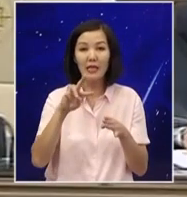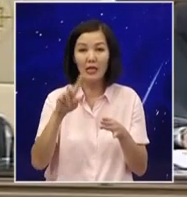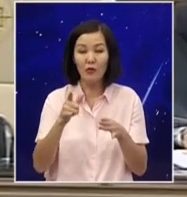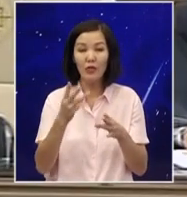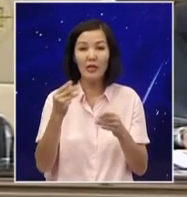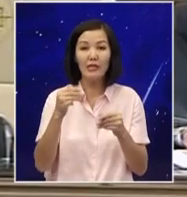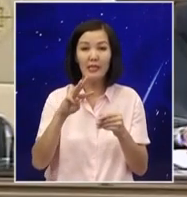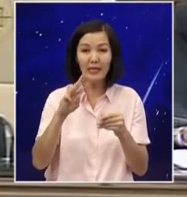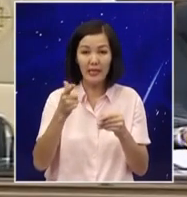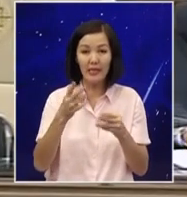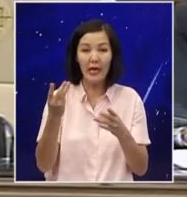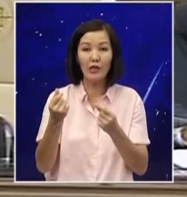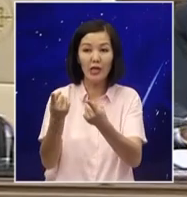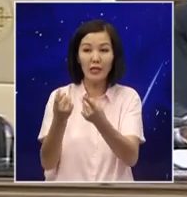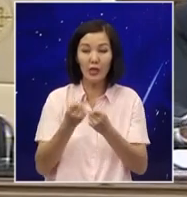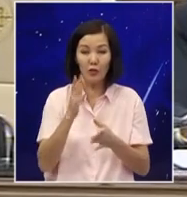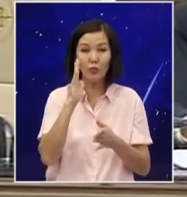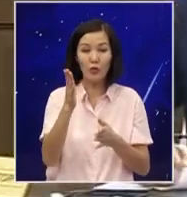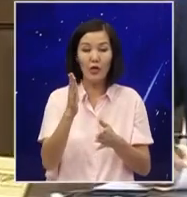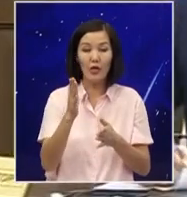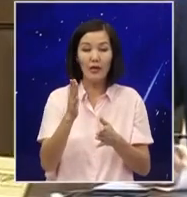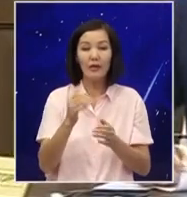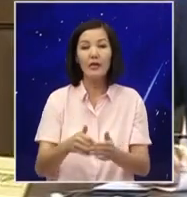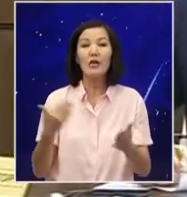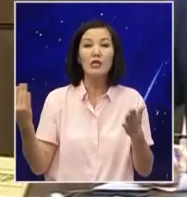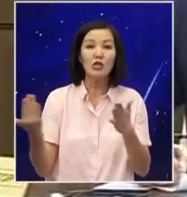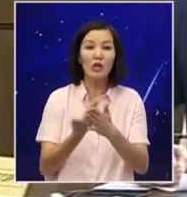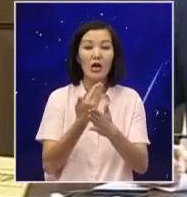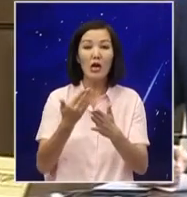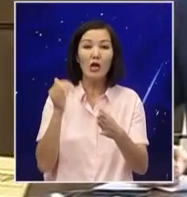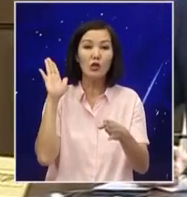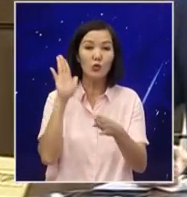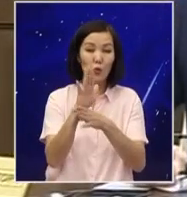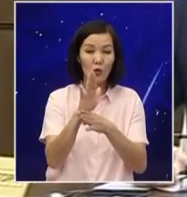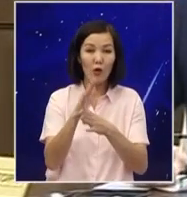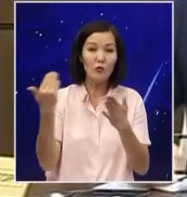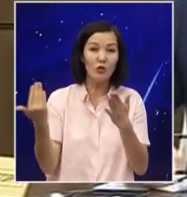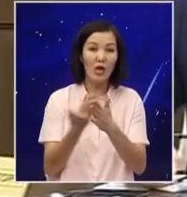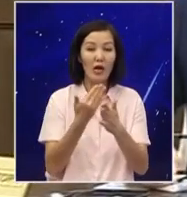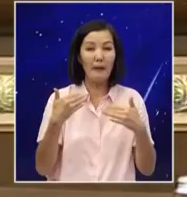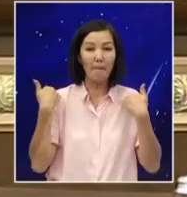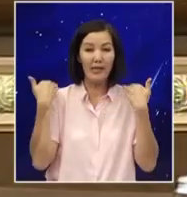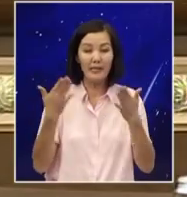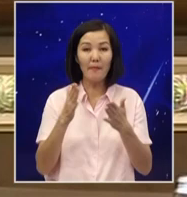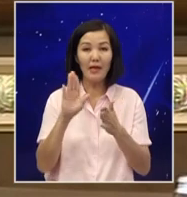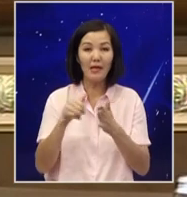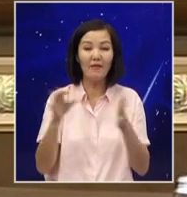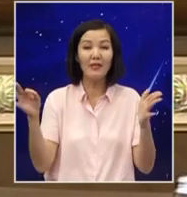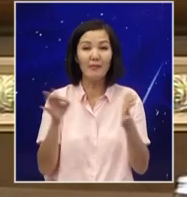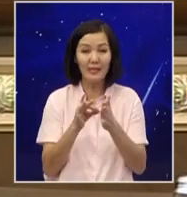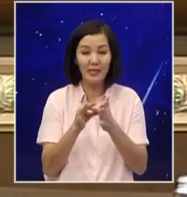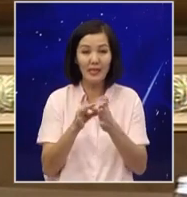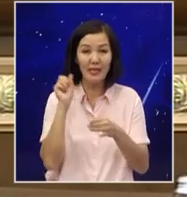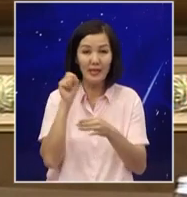теңгеге жуық инвестиция тартылады деген сөз. Жаңа жолдау – жаңа бастама. Жолдау жүктеген негізгі міндеттің бір парасы